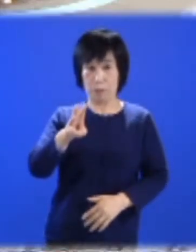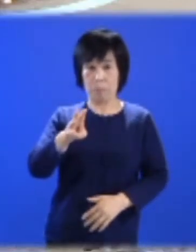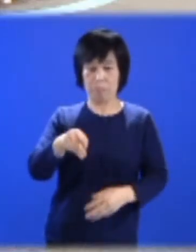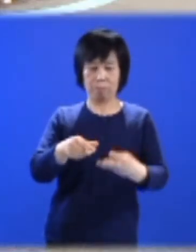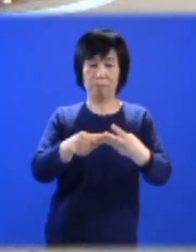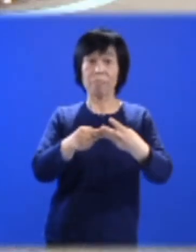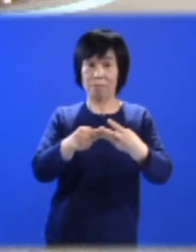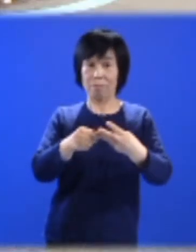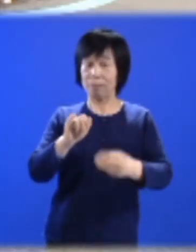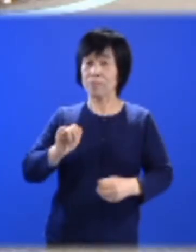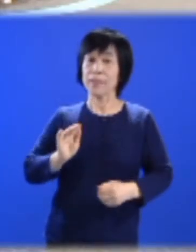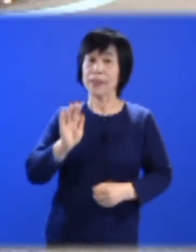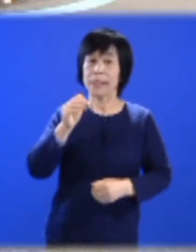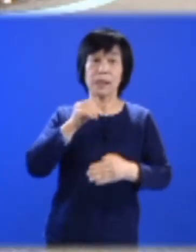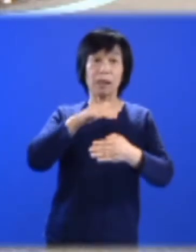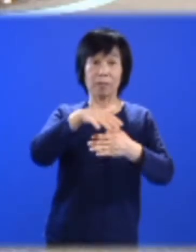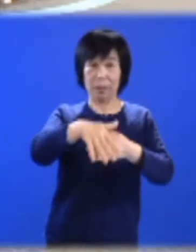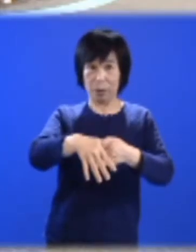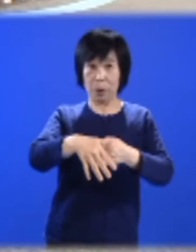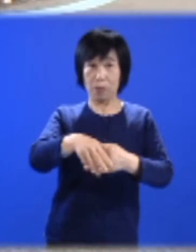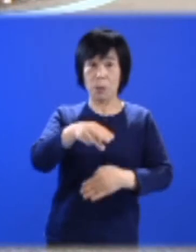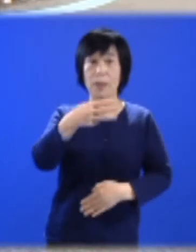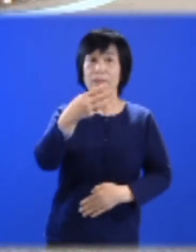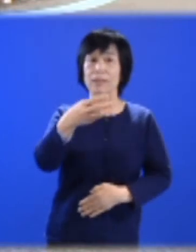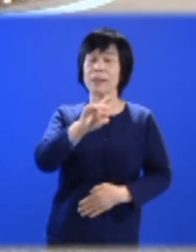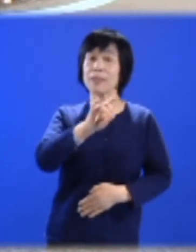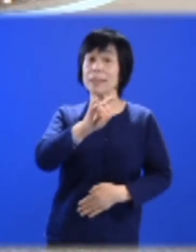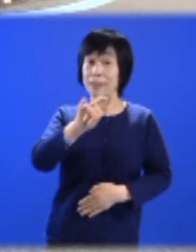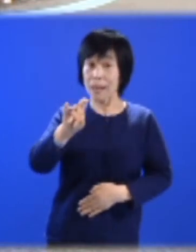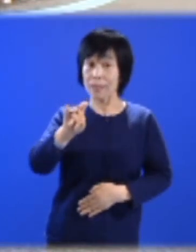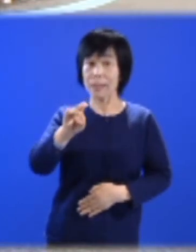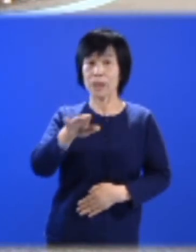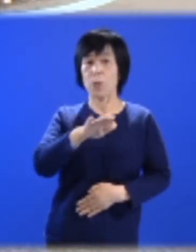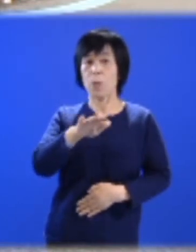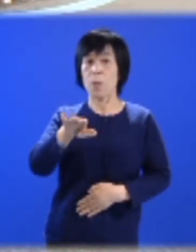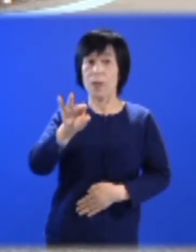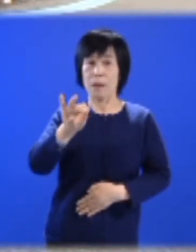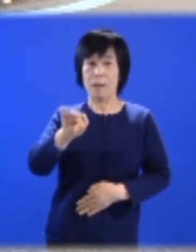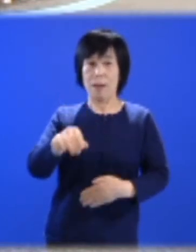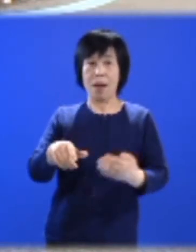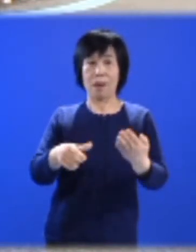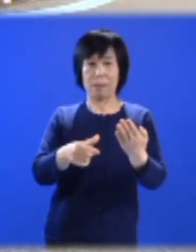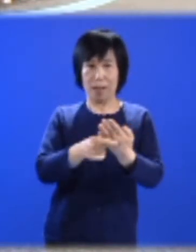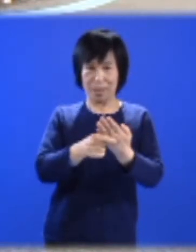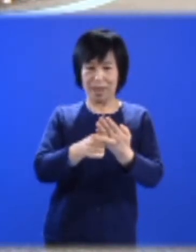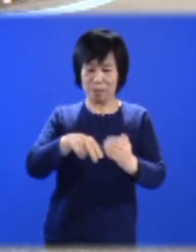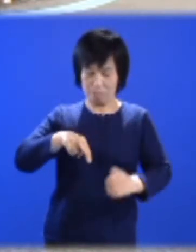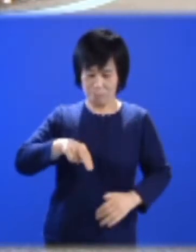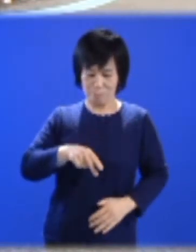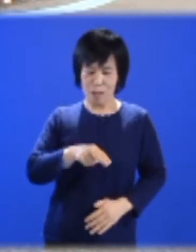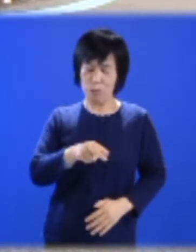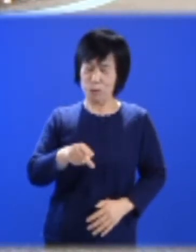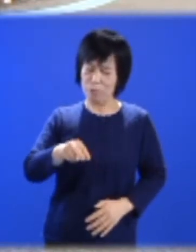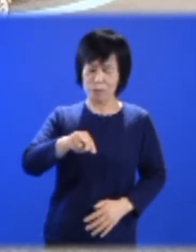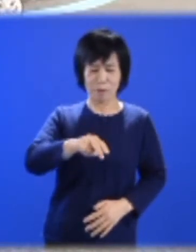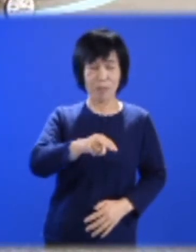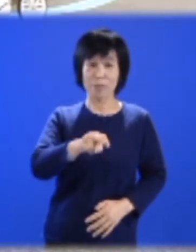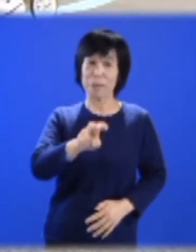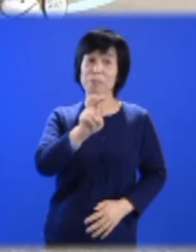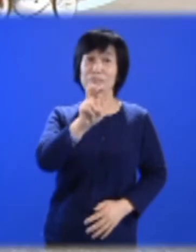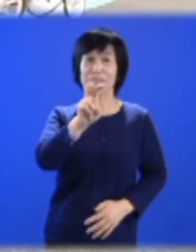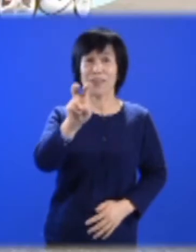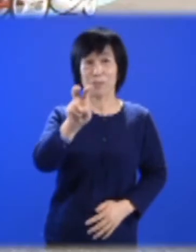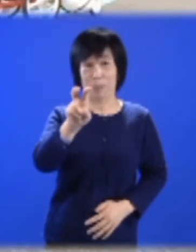伊坂ダムサイクルパークは三義鉄道平津駅から徒歩20分くらいのところにあります